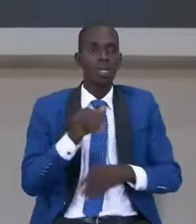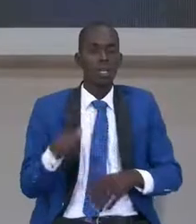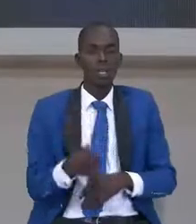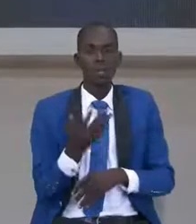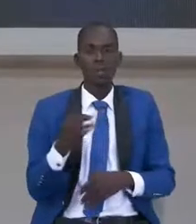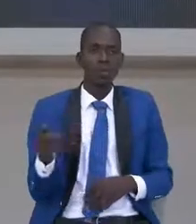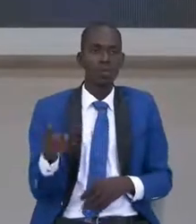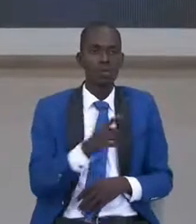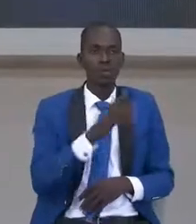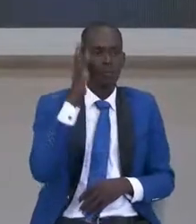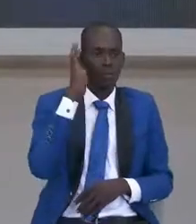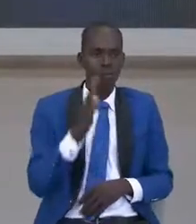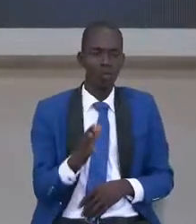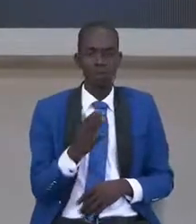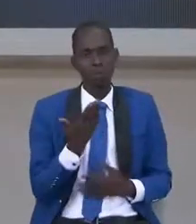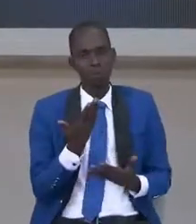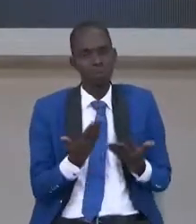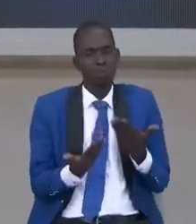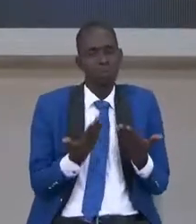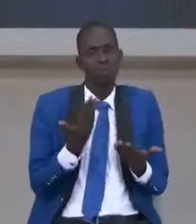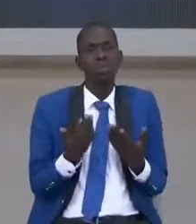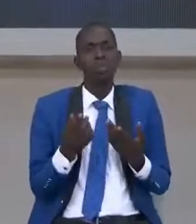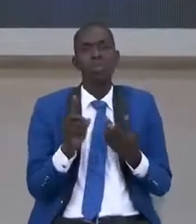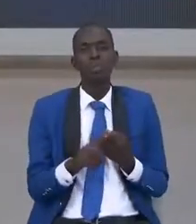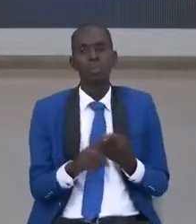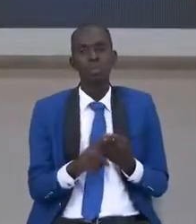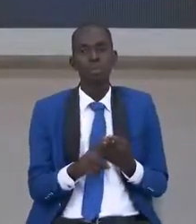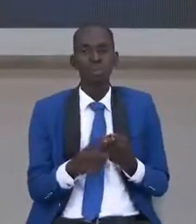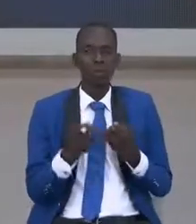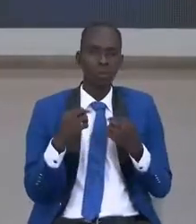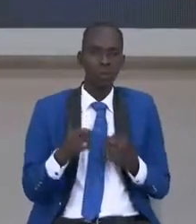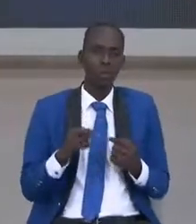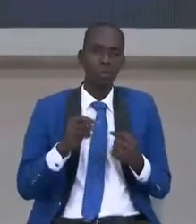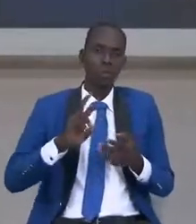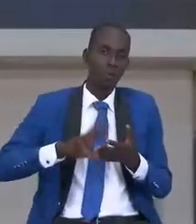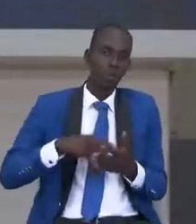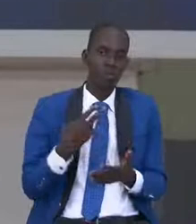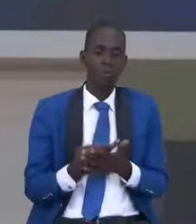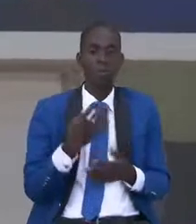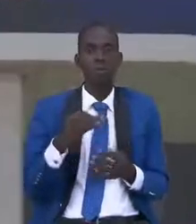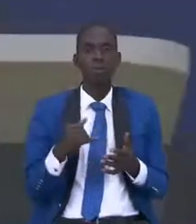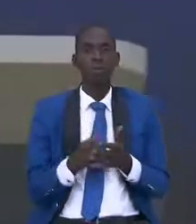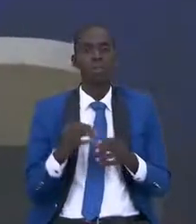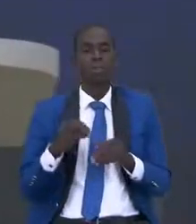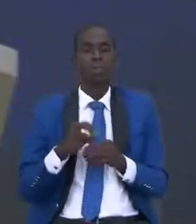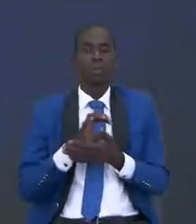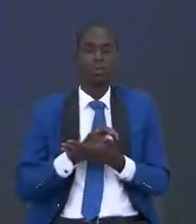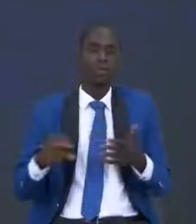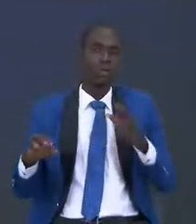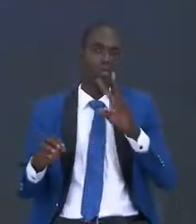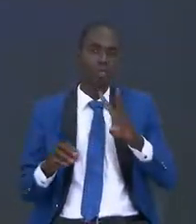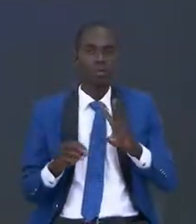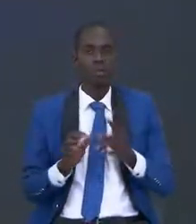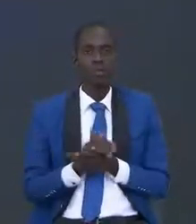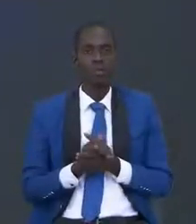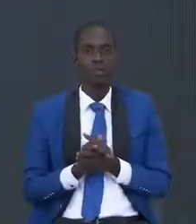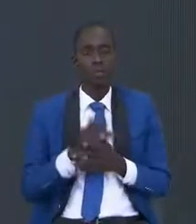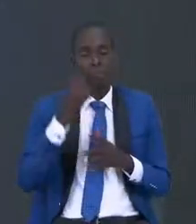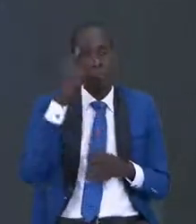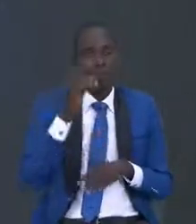de vous ne paraisse être venu trop tard. Verset 2 dit, verset 2, car cette